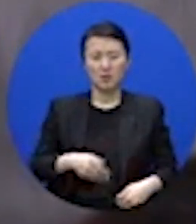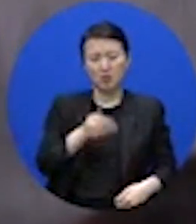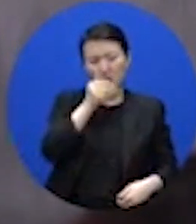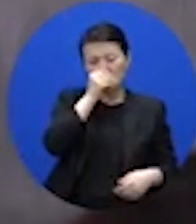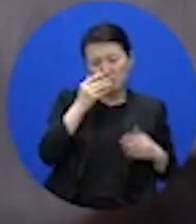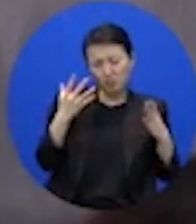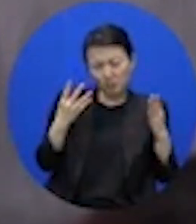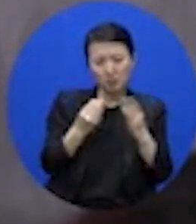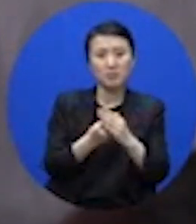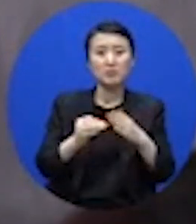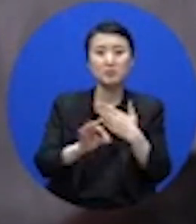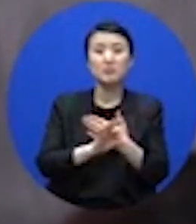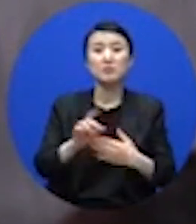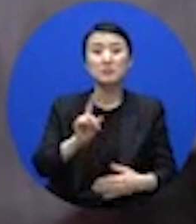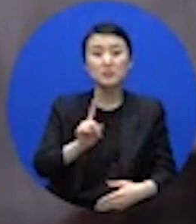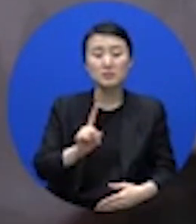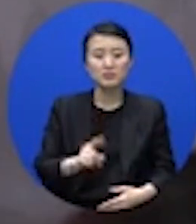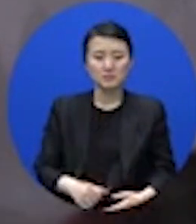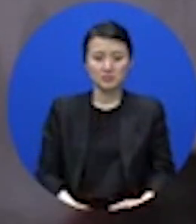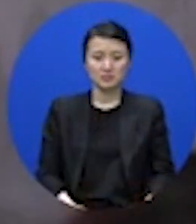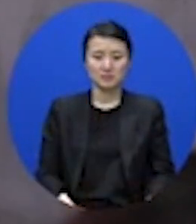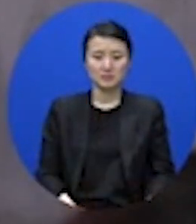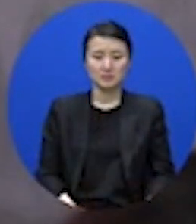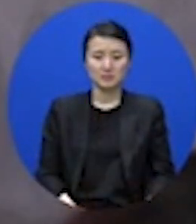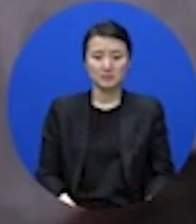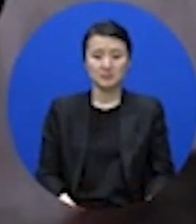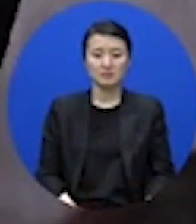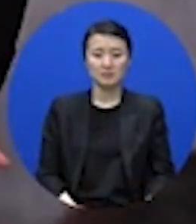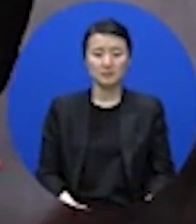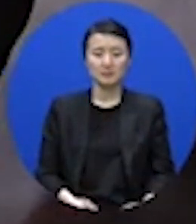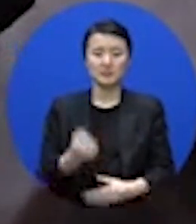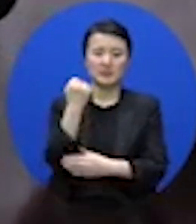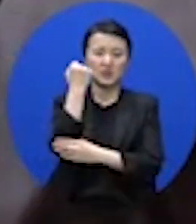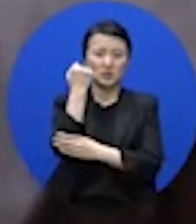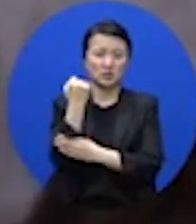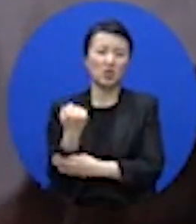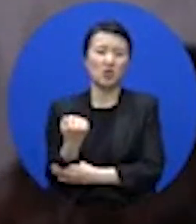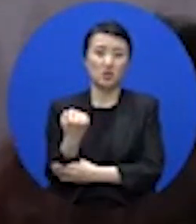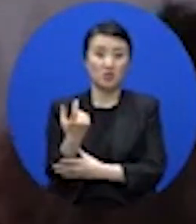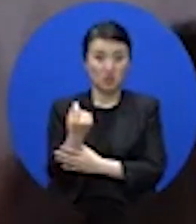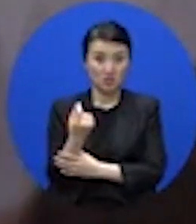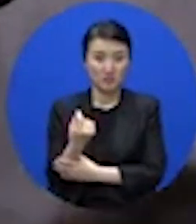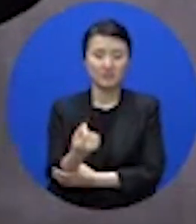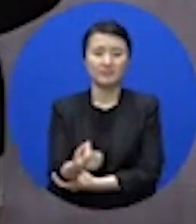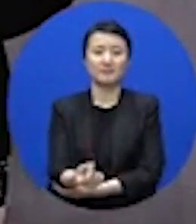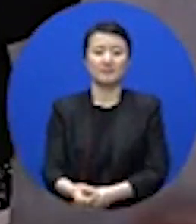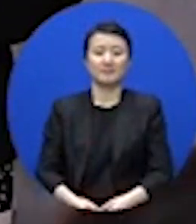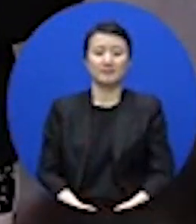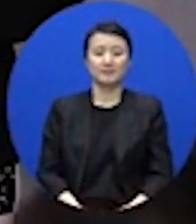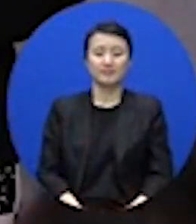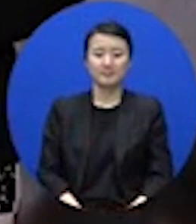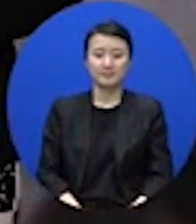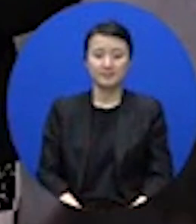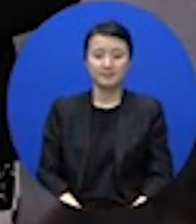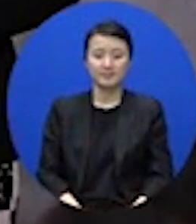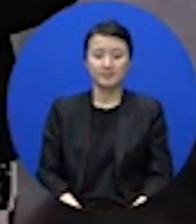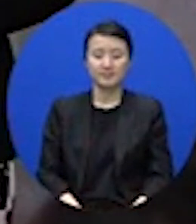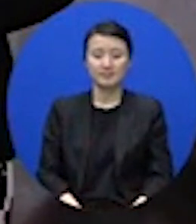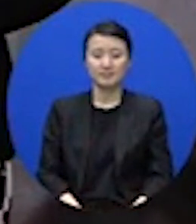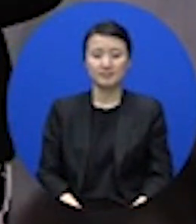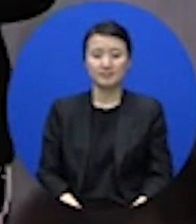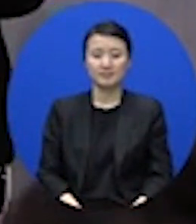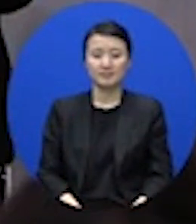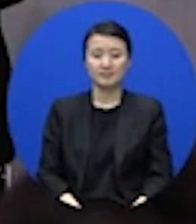되나요? 그 아름다운 그 자태에서 썩어요. 막 이렇게 나오시는 그죠?